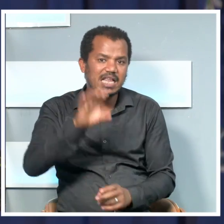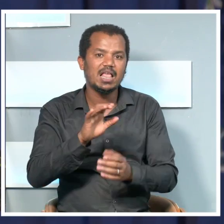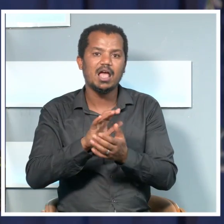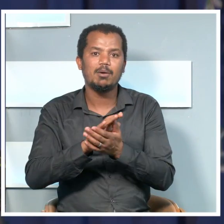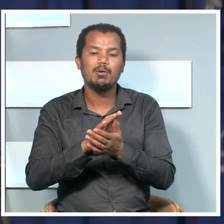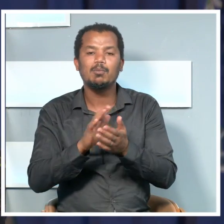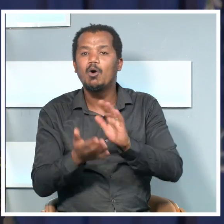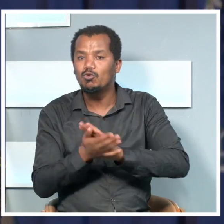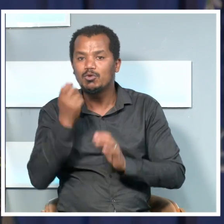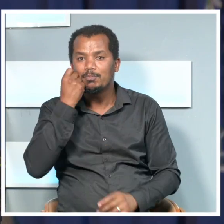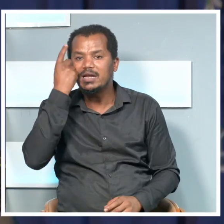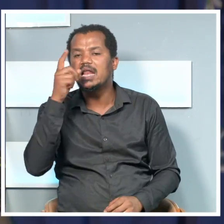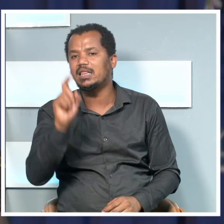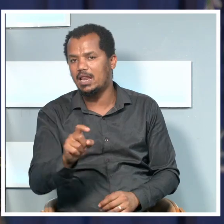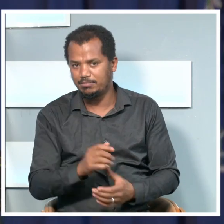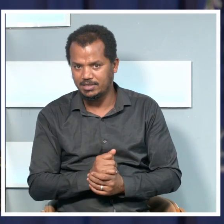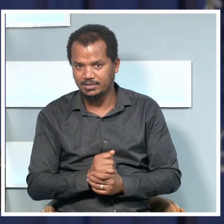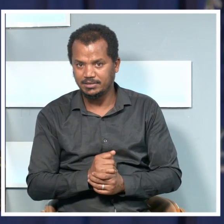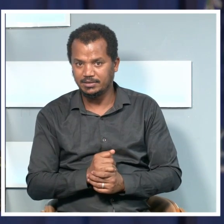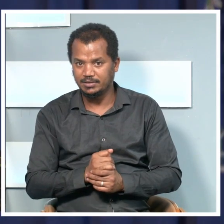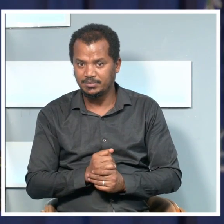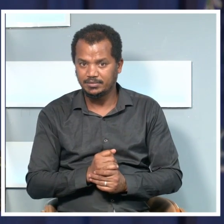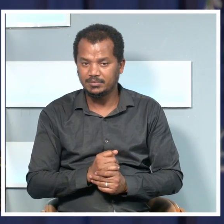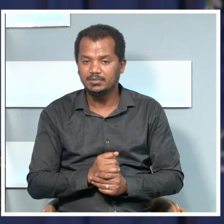የማስከበር ግዴታ መሆኑን መረዳት ይኖርብናል።